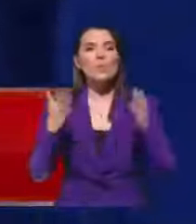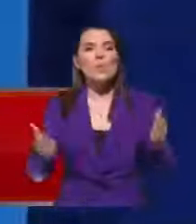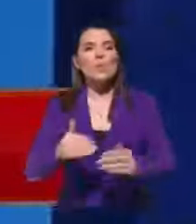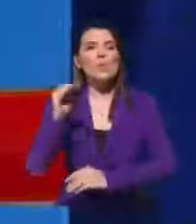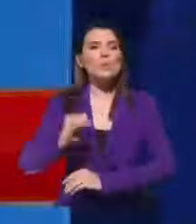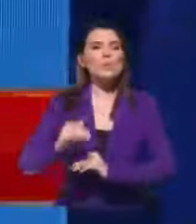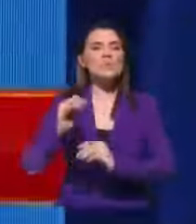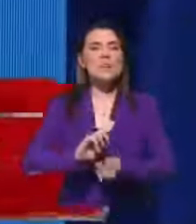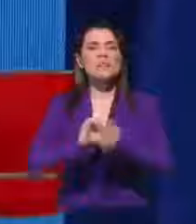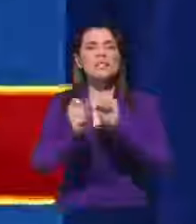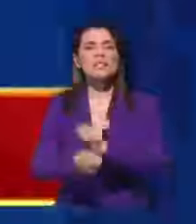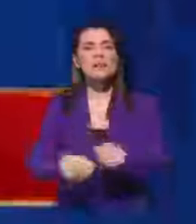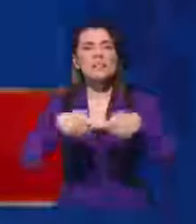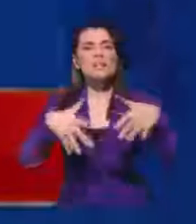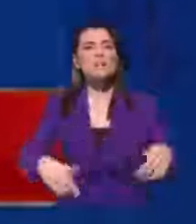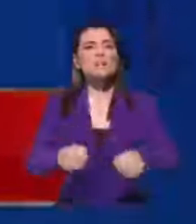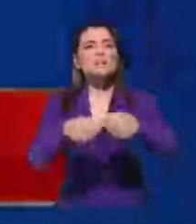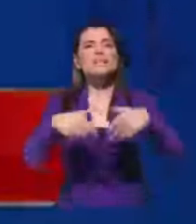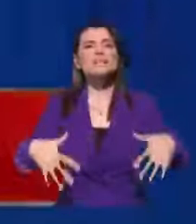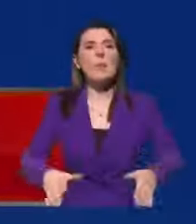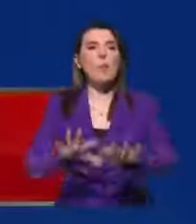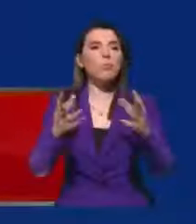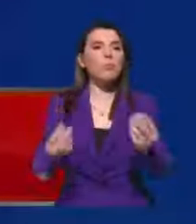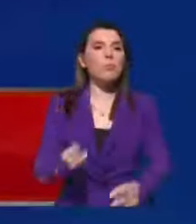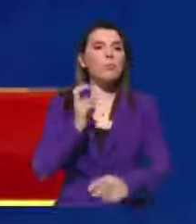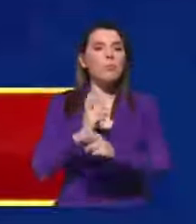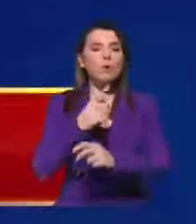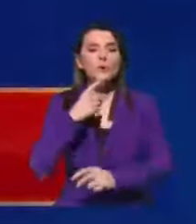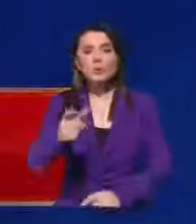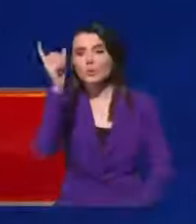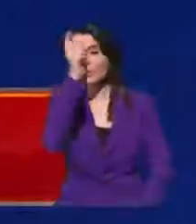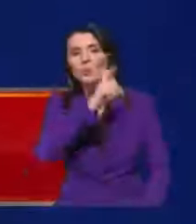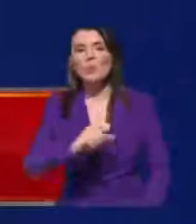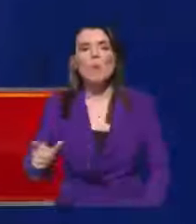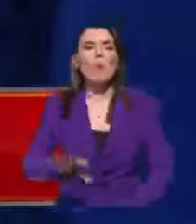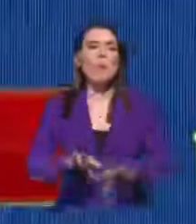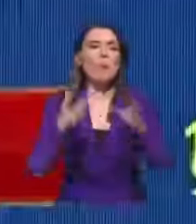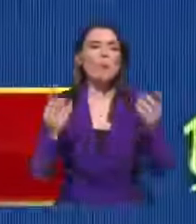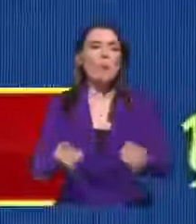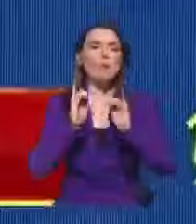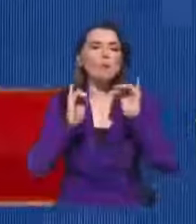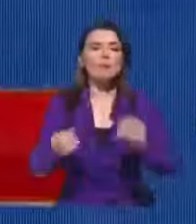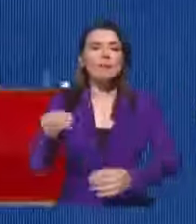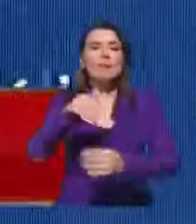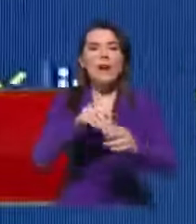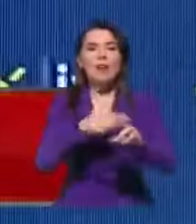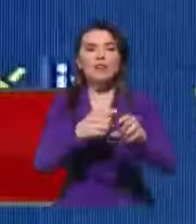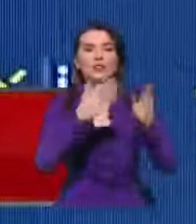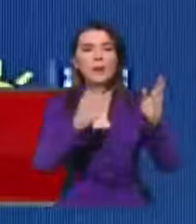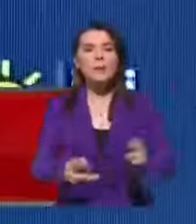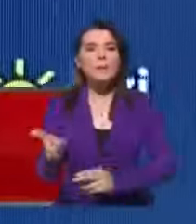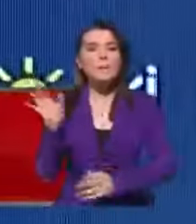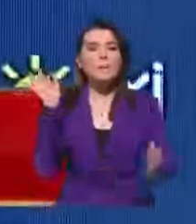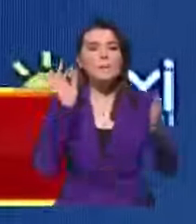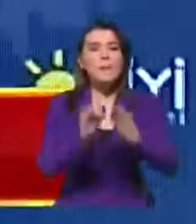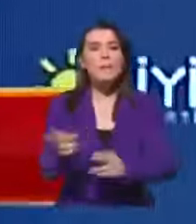sistemin değiştirilmesi. Bu sistemin bozukluğu Türkiye'yi bozdu. İyi Parti lideri Akşener